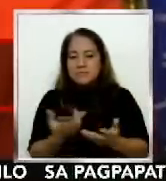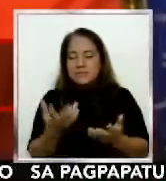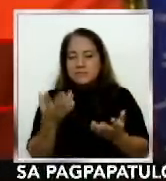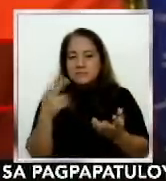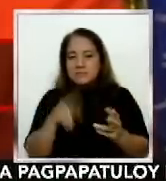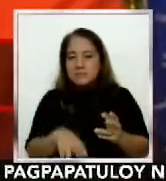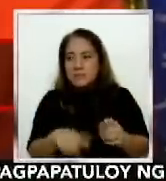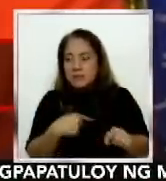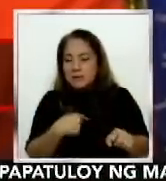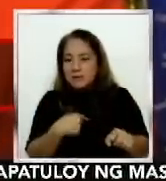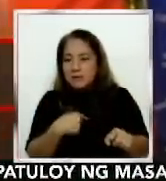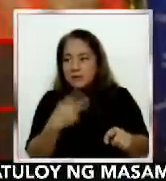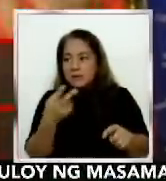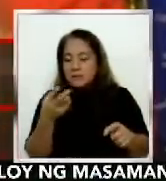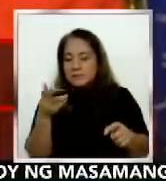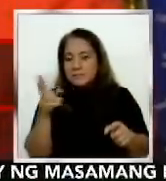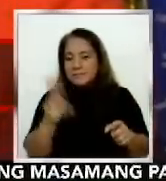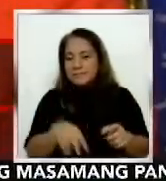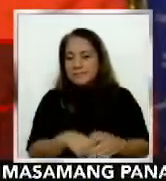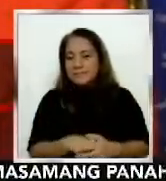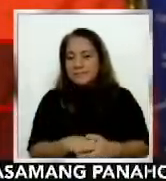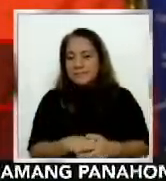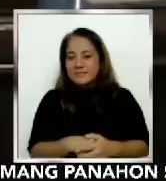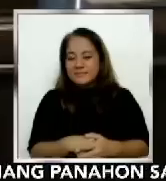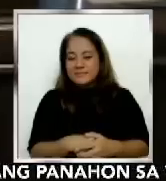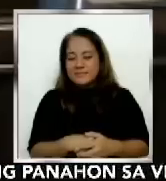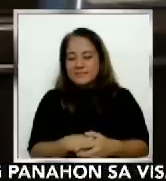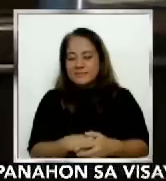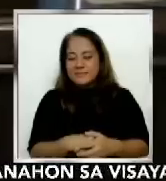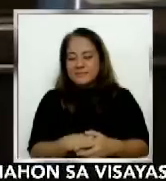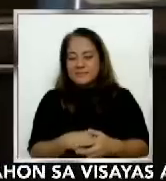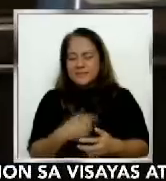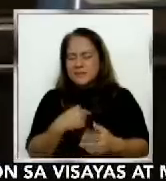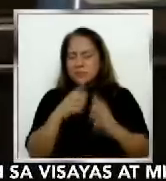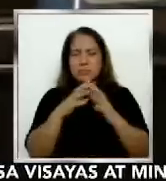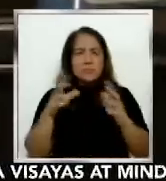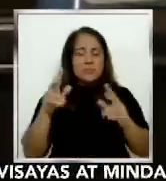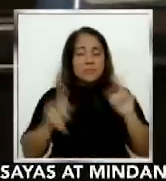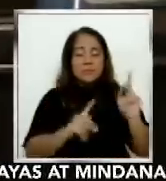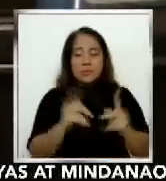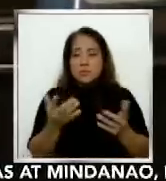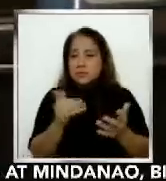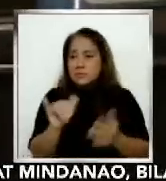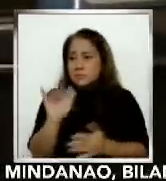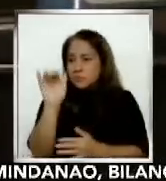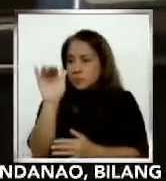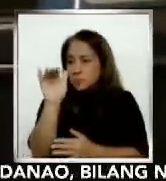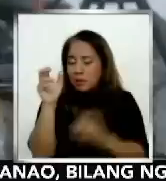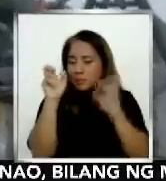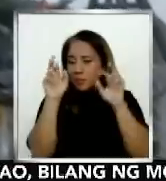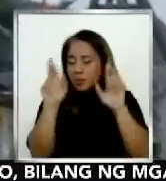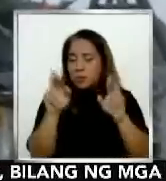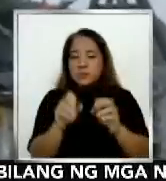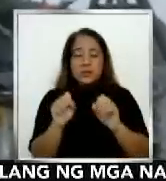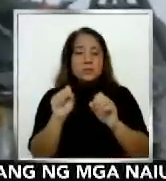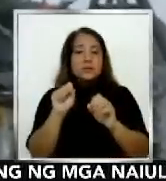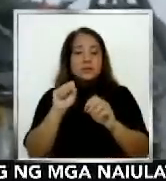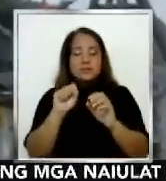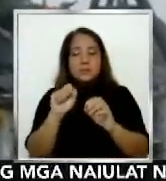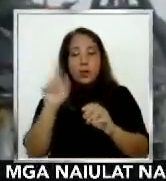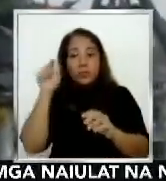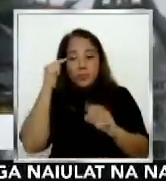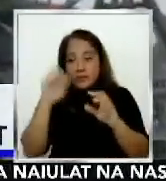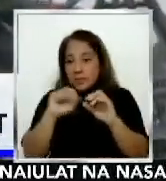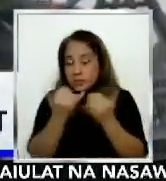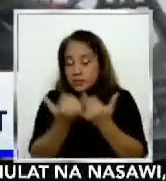base. Papanahon mag-imakwit mga tao. Nanawagan din ang mayor ng tulong sa mga ahensya ng gobyerno, lalo na